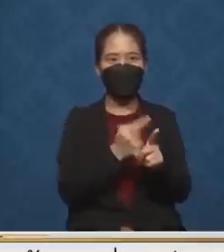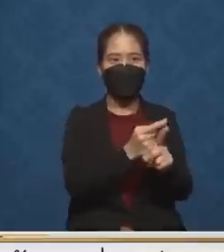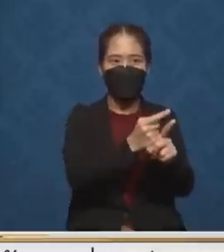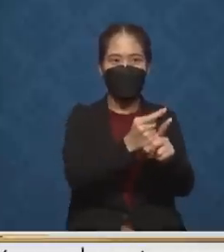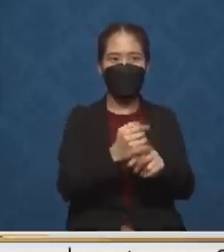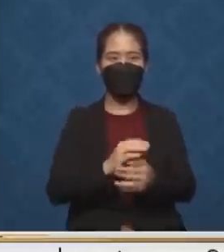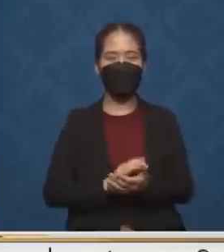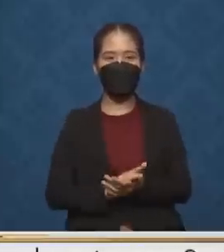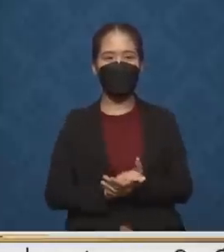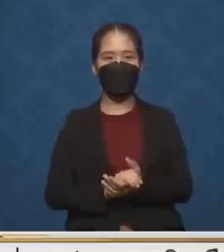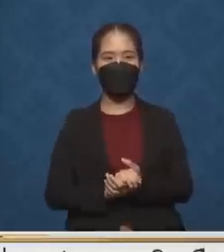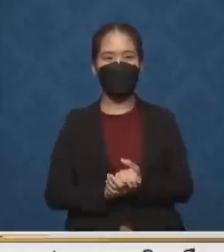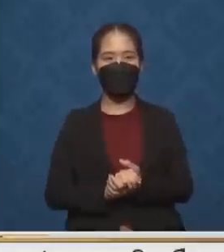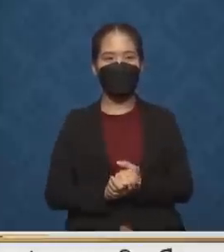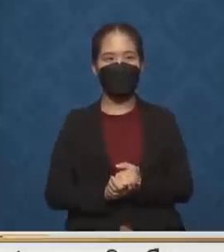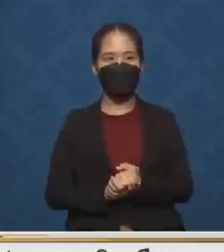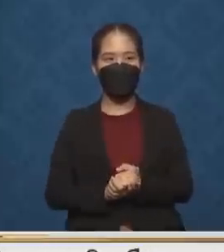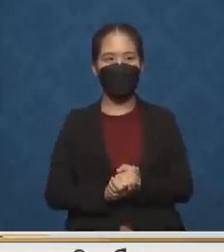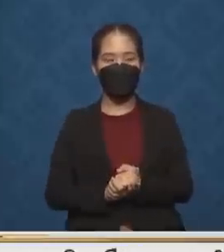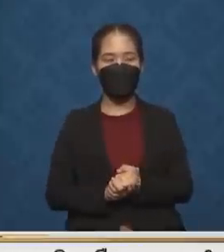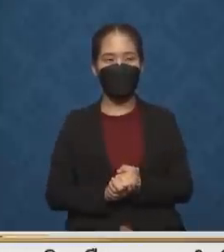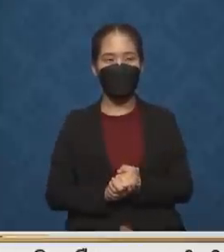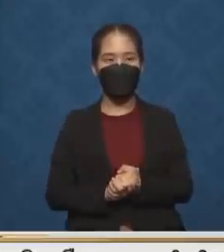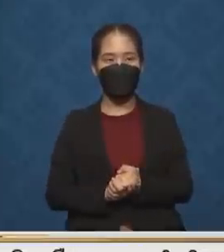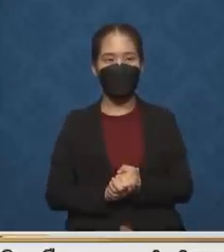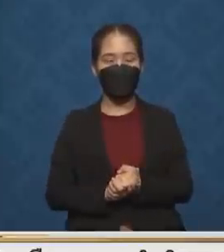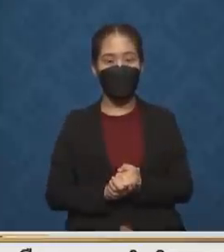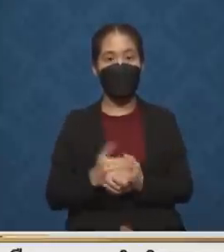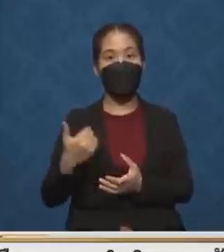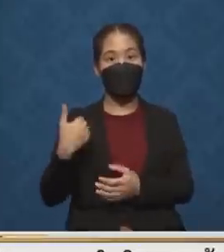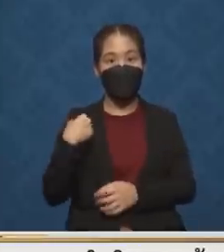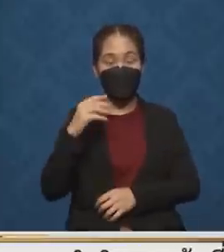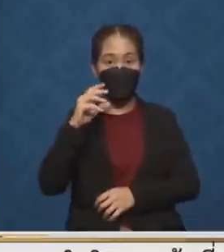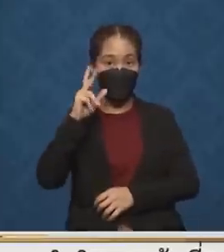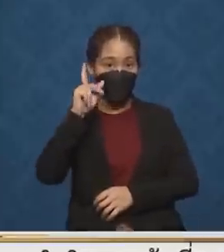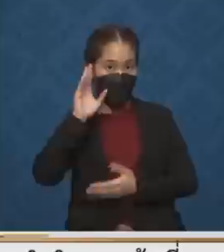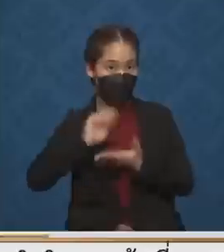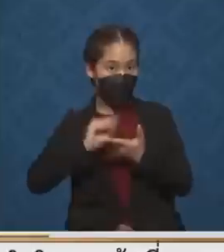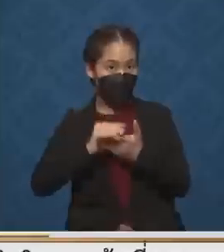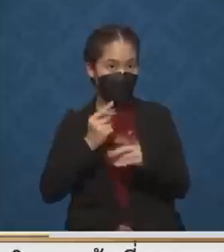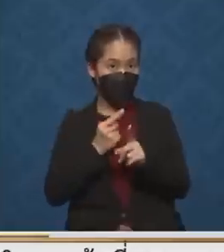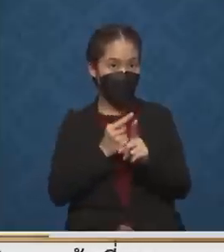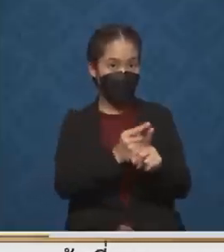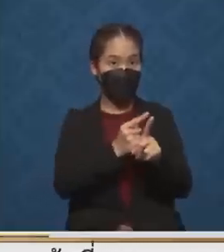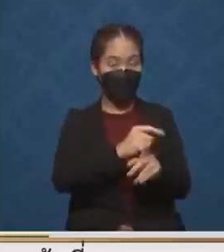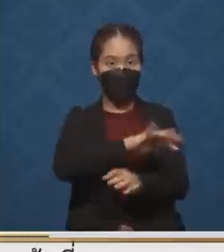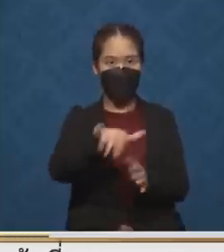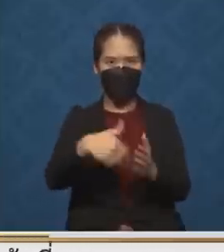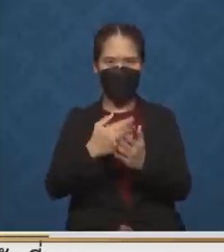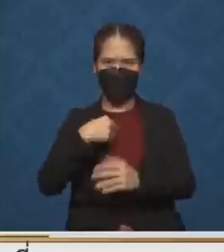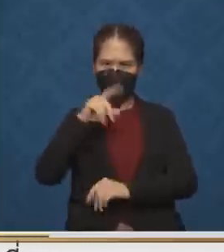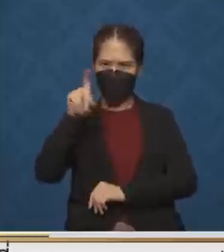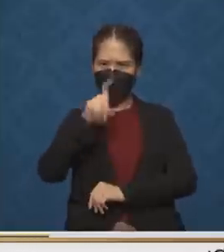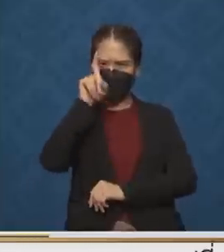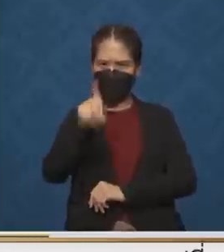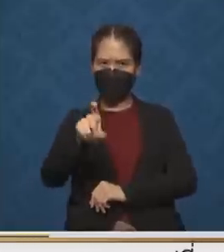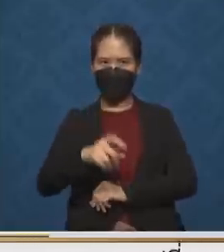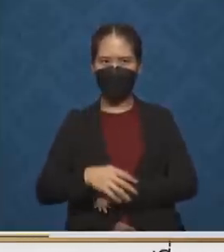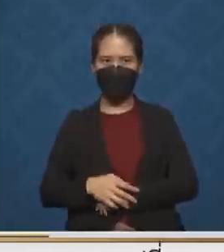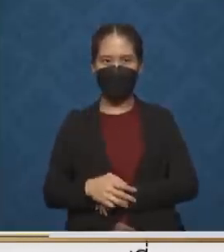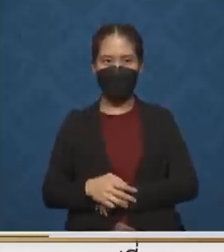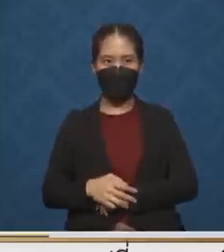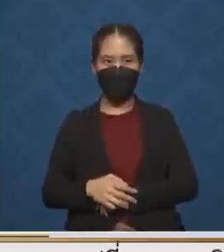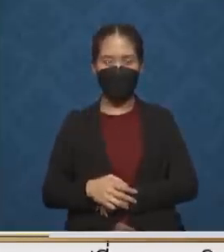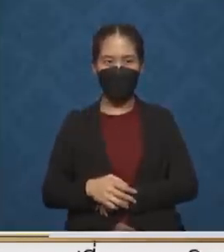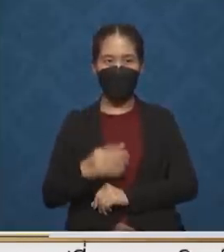กกี่ภาพ ขึนไครั ไปโนพสัคู่มีข้มูลการติดตามตลอดทุกอย่าง แลผมสงสัยอยู่ไ้ข้อนั้น ข้อที่เป็รูป